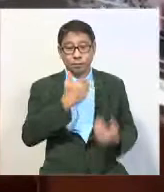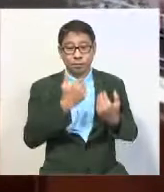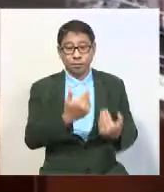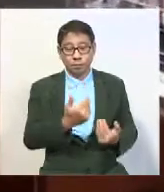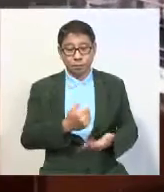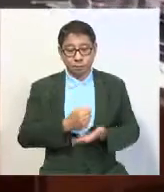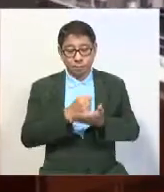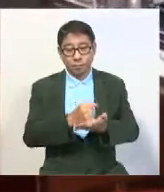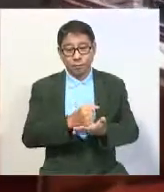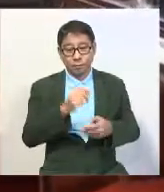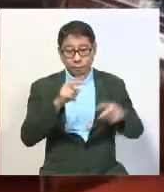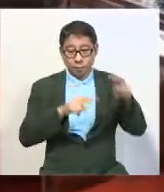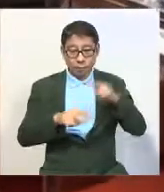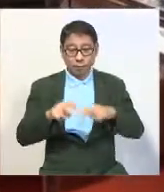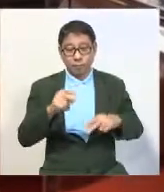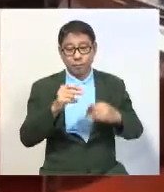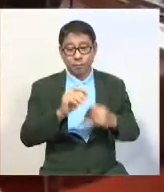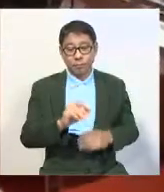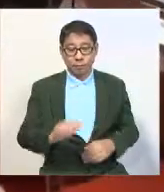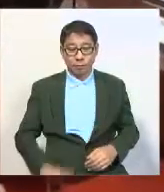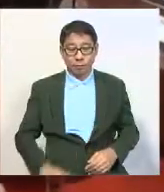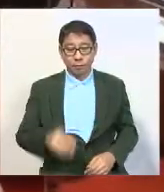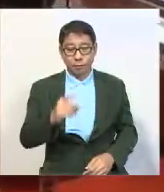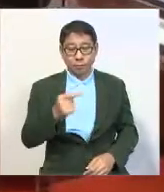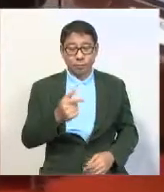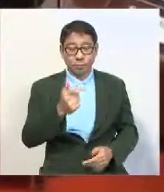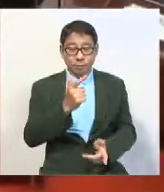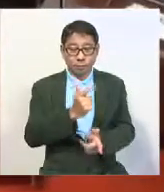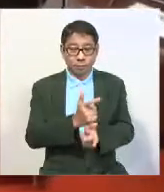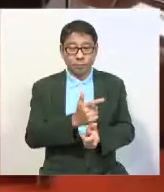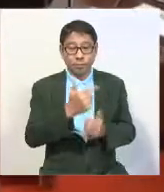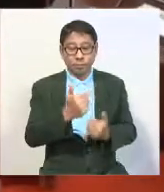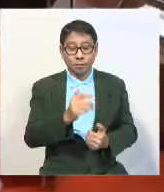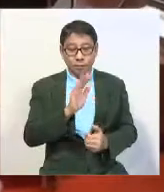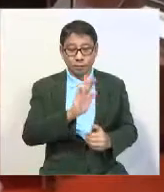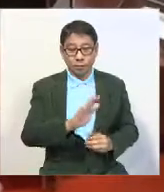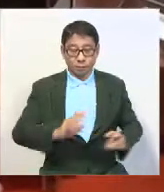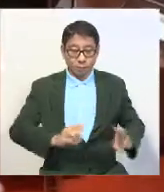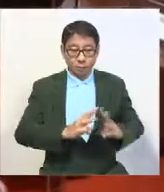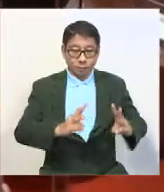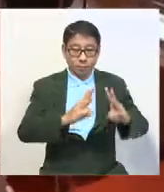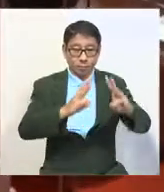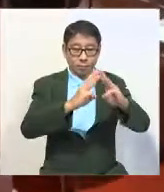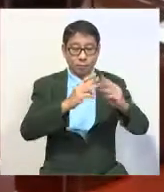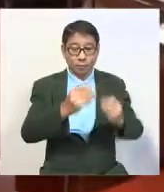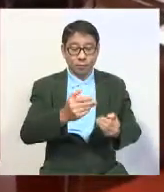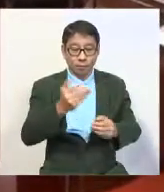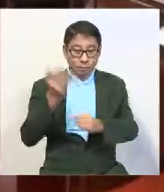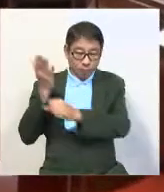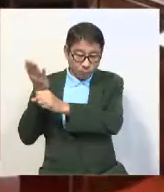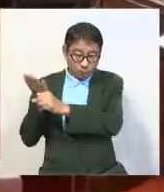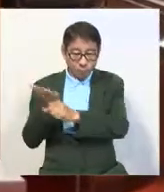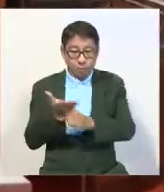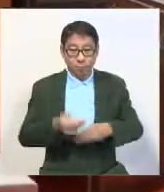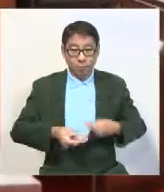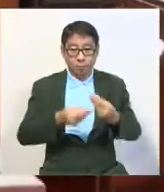ราะห์เพื่อให้ความเป็นอยู่และการดูแลที่ดีในศูนย์รับเลี้ยงสุนัขในสำนักพระราชวังทรงพระกรุณาโปรดเกล้าโปรดกระ